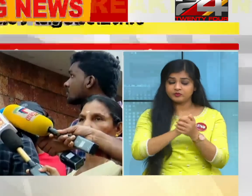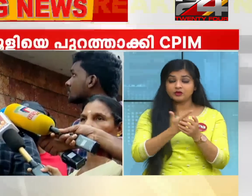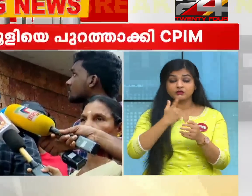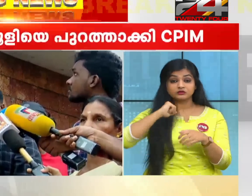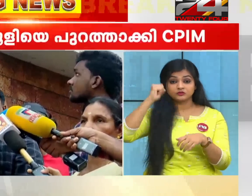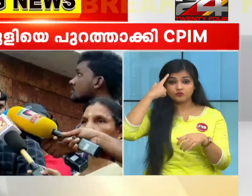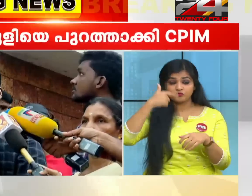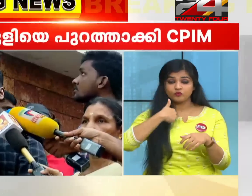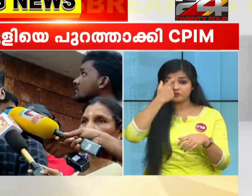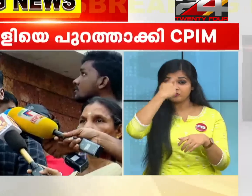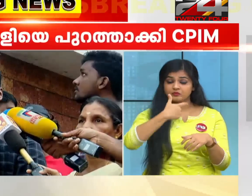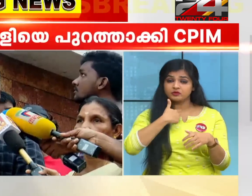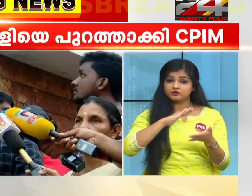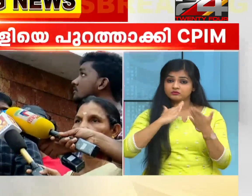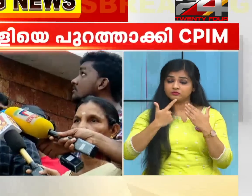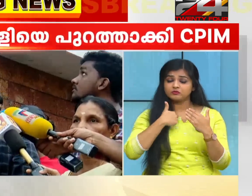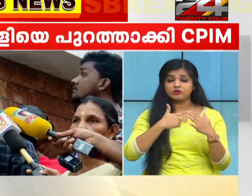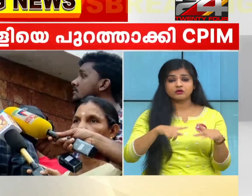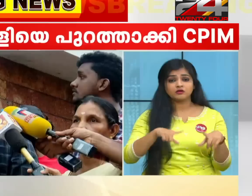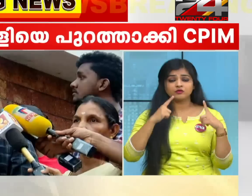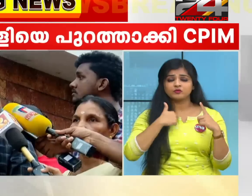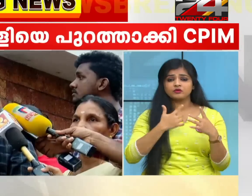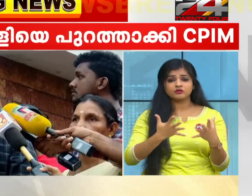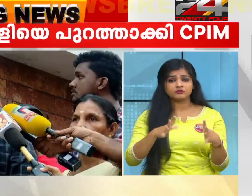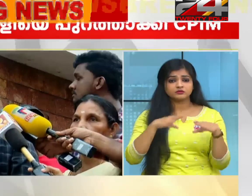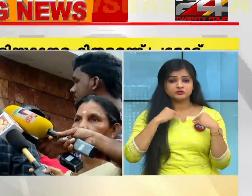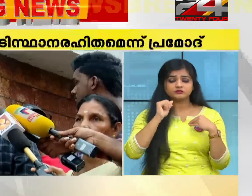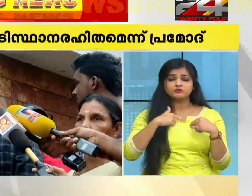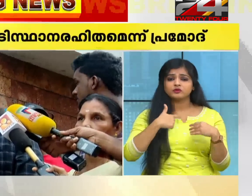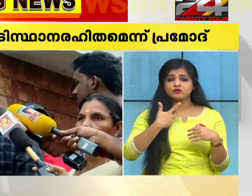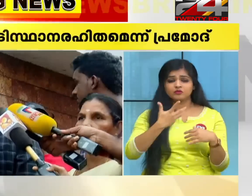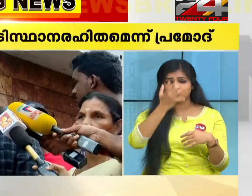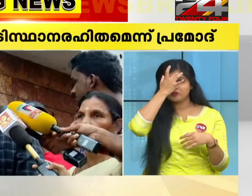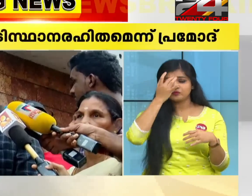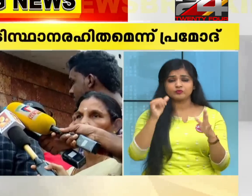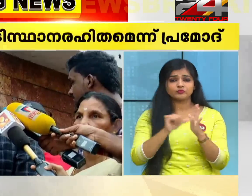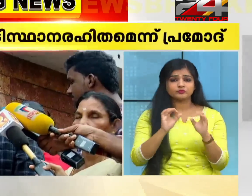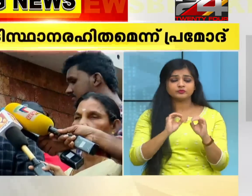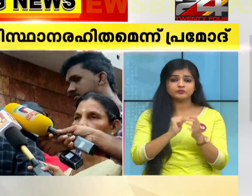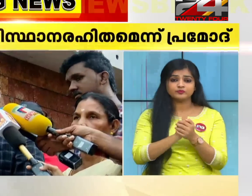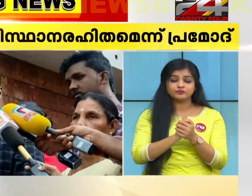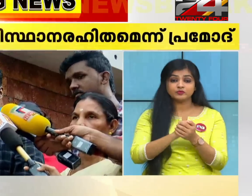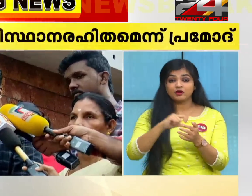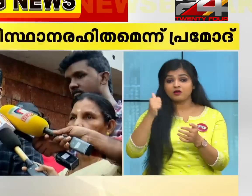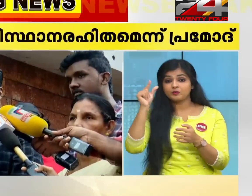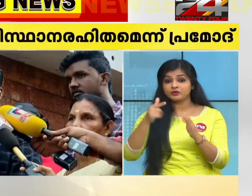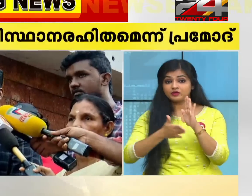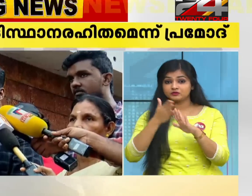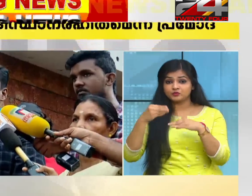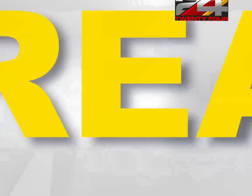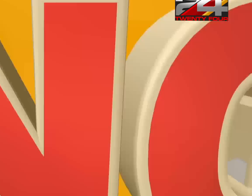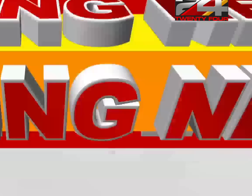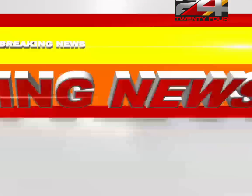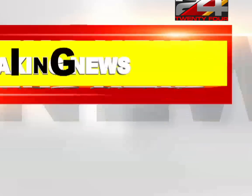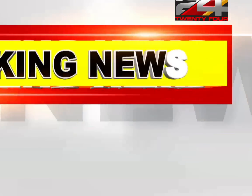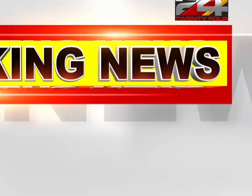വേണ്ടി രക്തസാക്ഷി ആവുന്നതിനകത്ത് എനിക്ക് ഒരു പ്രയാസവും ഇല്ല. അത് ഞാൻ ആവും. ഇപ്പോൾ ആർക്കോ വേണ്ടി രക്തസാക്ഷി ആയിട്ടുണ്ടോ? ആർക്കും അങ്ങനെ എനിക്ക്, അതായത്